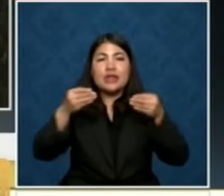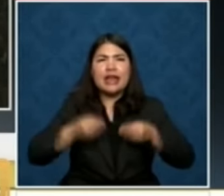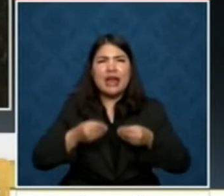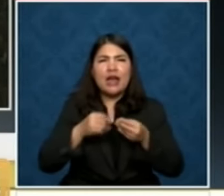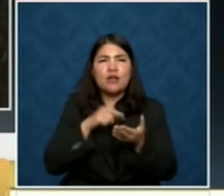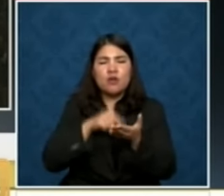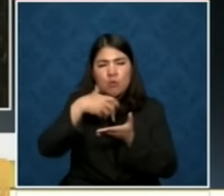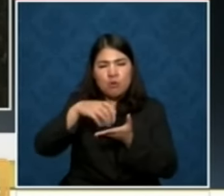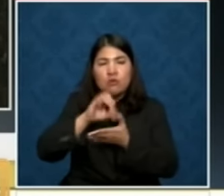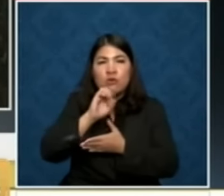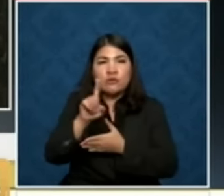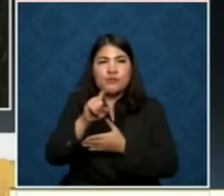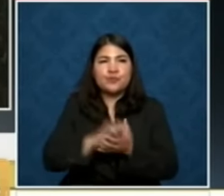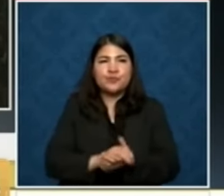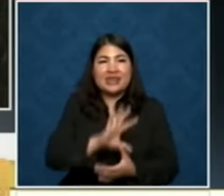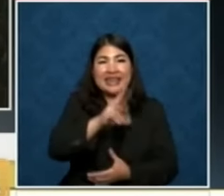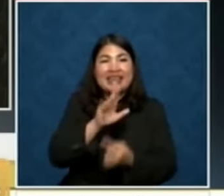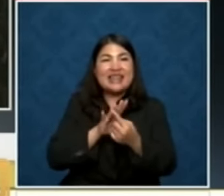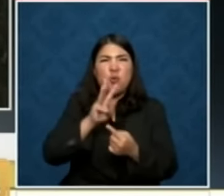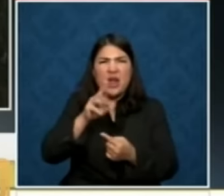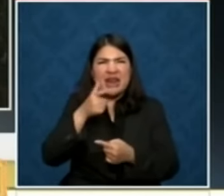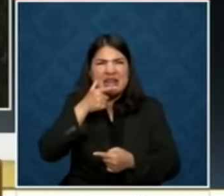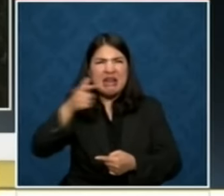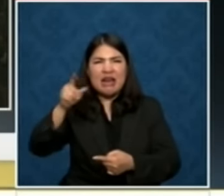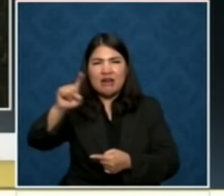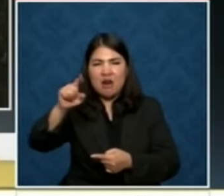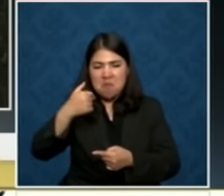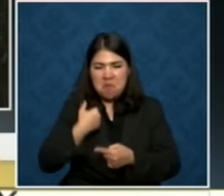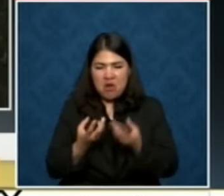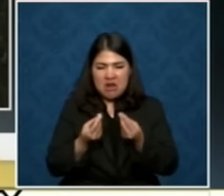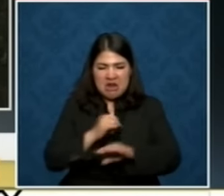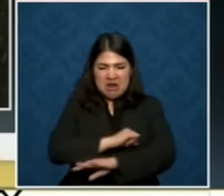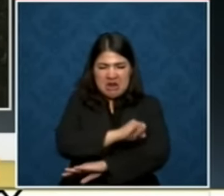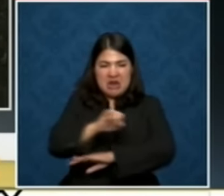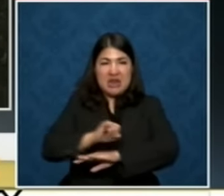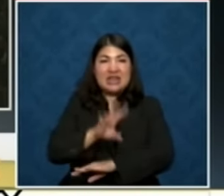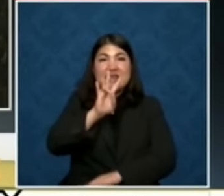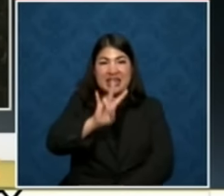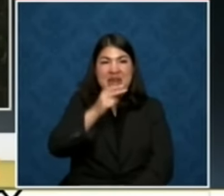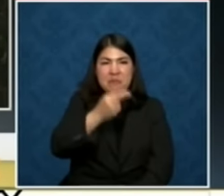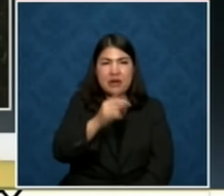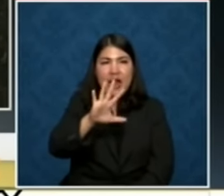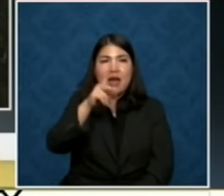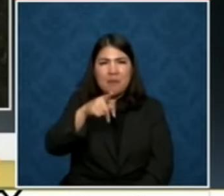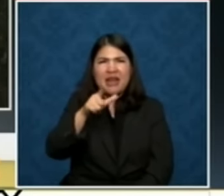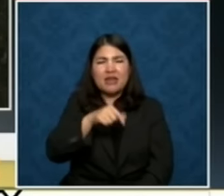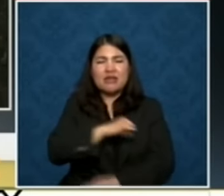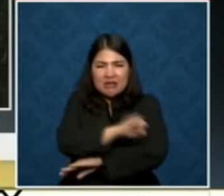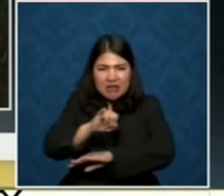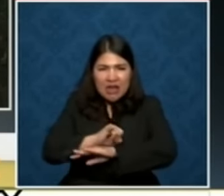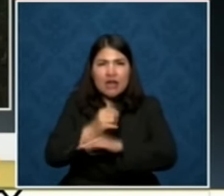งานประเทศไทยก็จะหลอกได้ง่ายมากขึ้นเพราะที่ผ่านมาภาพลักษณ์ของประเทศไทยยังถือได้ว่าเป็นประเทศที่มีความปลอดภัยอยู่คุณ